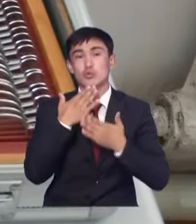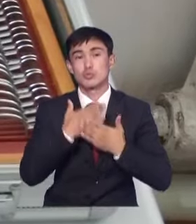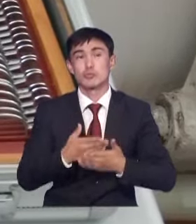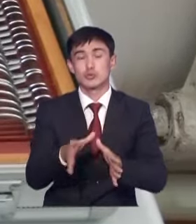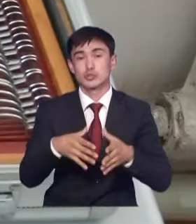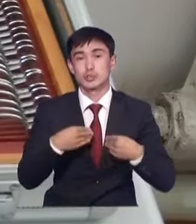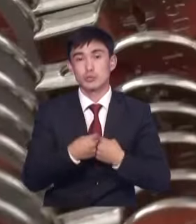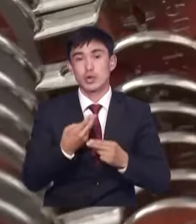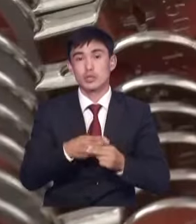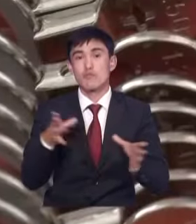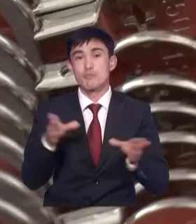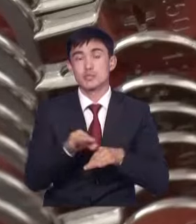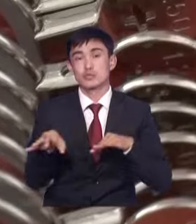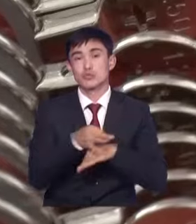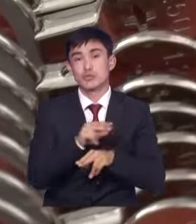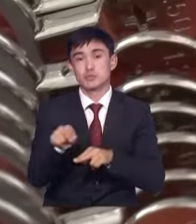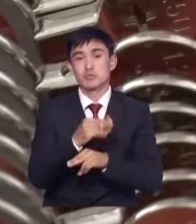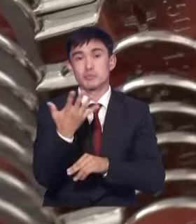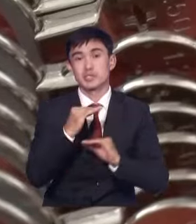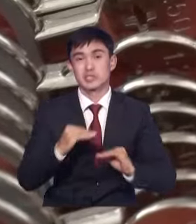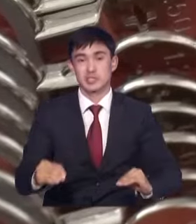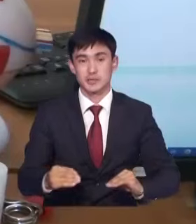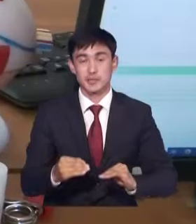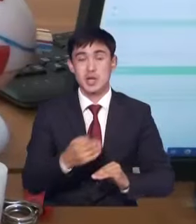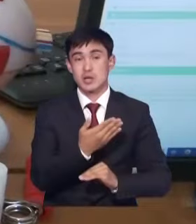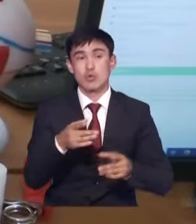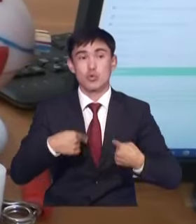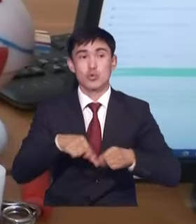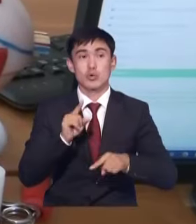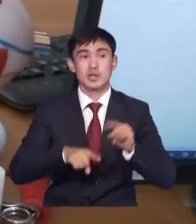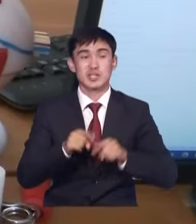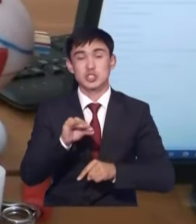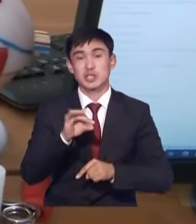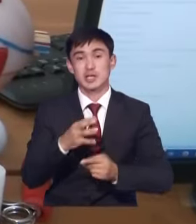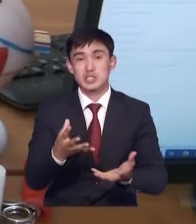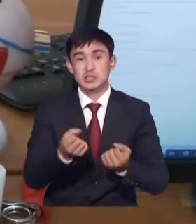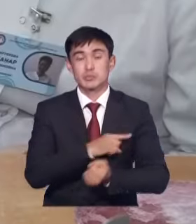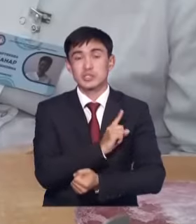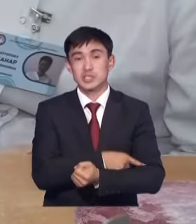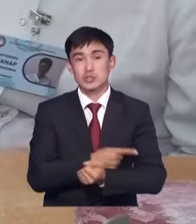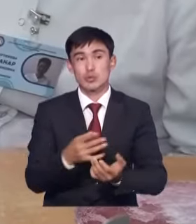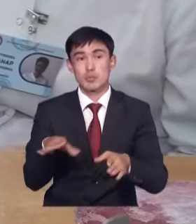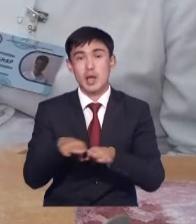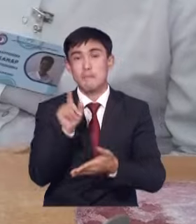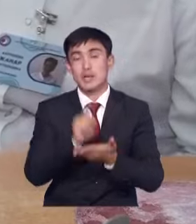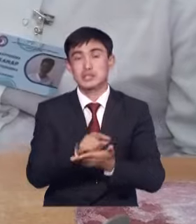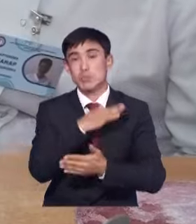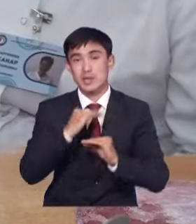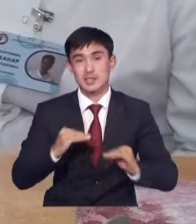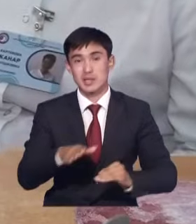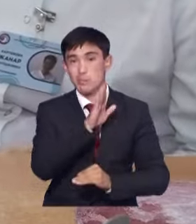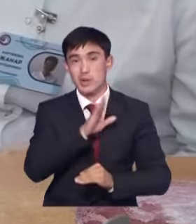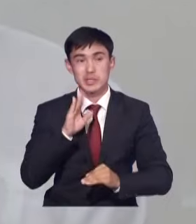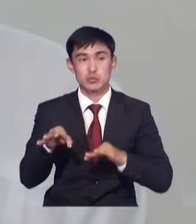любимую семью, в которой она вместе с супругом воспитывает 5 детей. Ведь именно в кругу родных Жанар черпает силы, чтобы сочетать обязанности многодетной